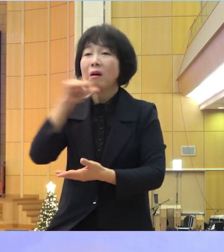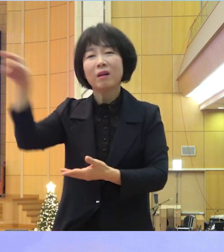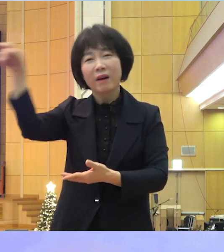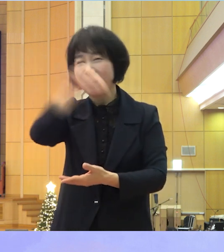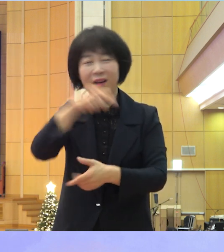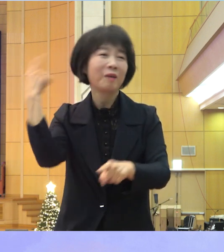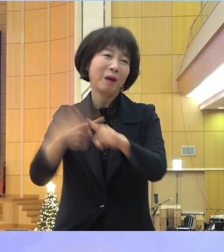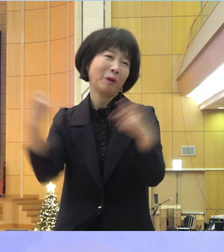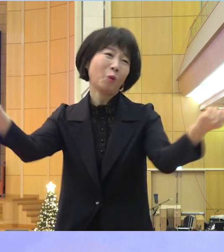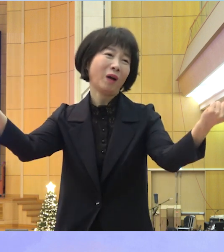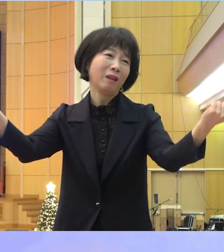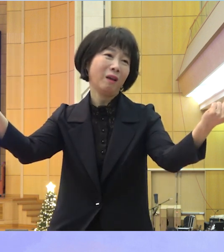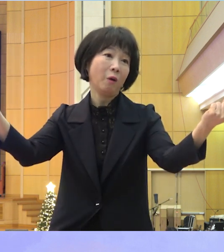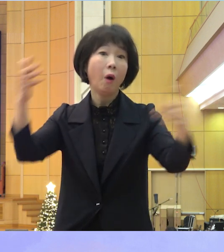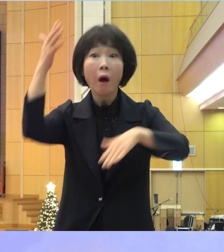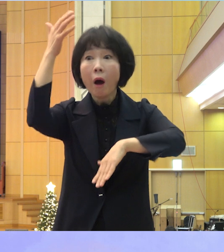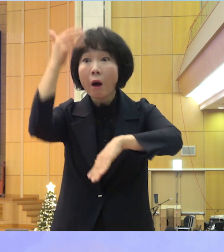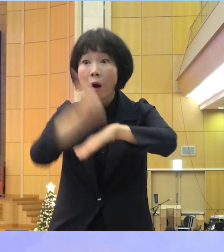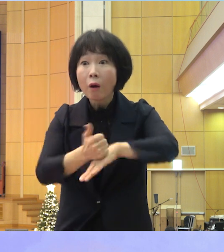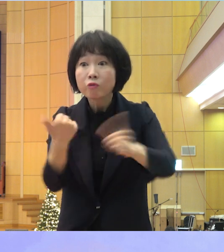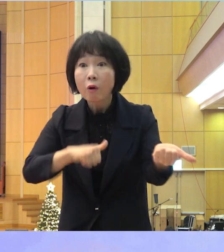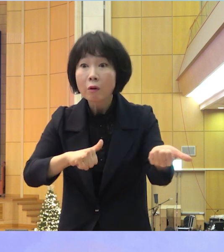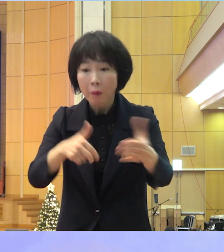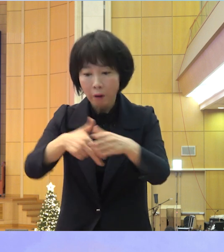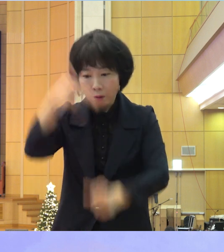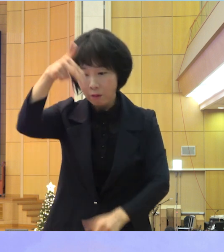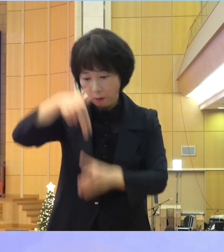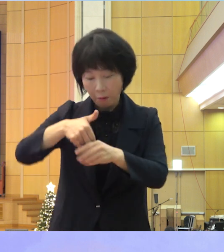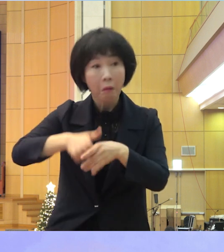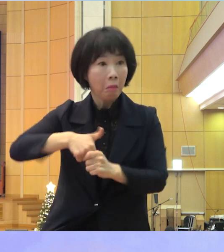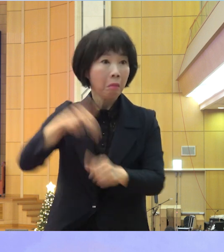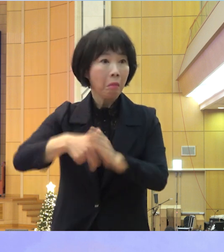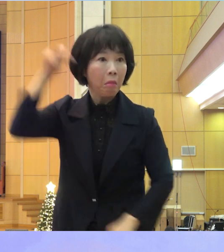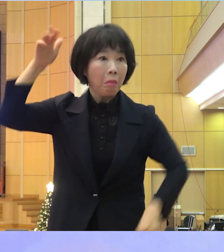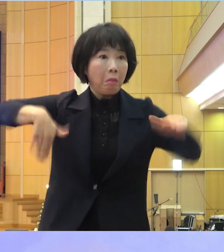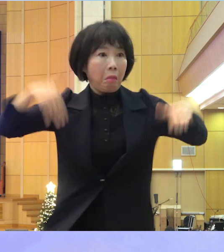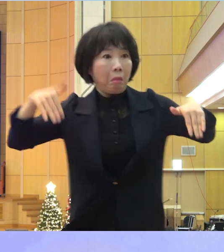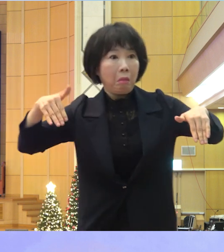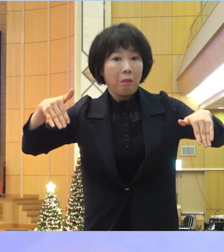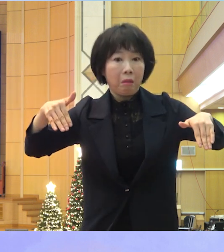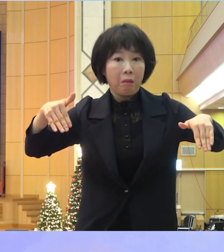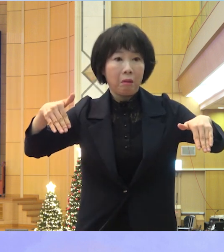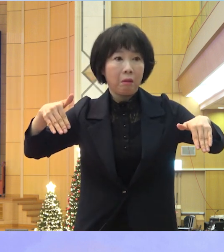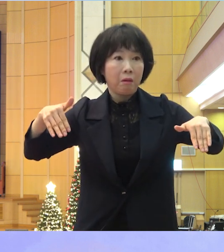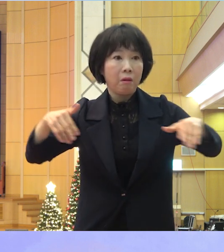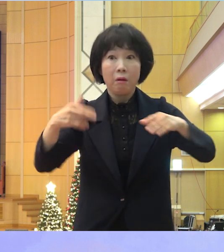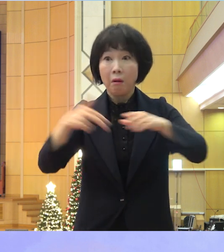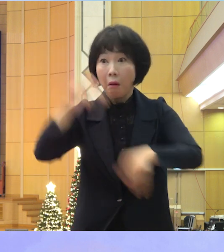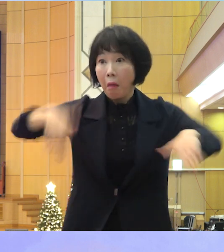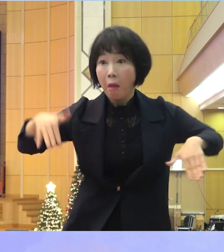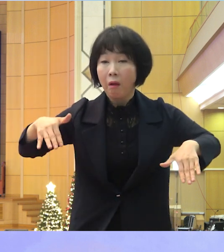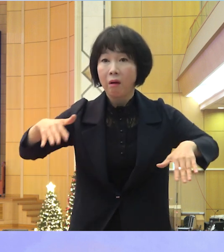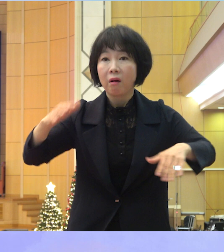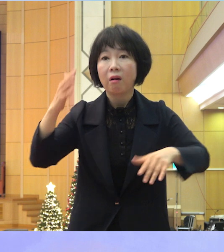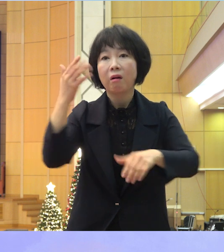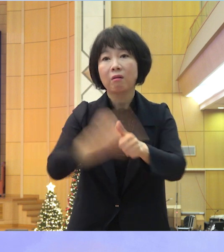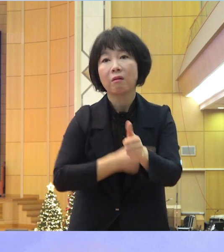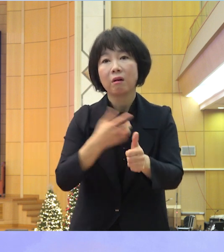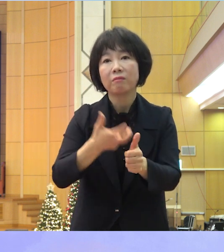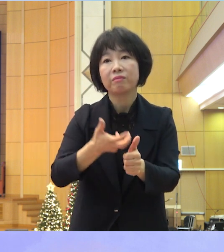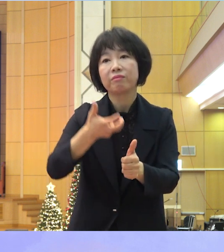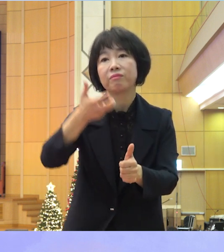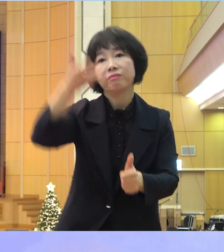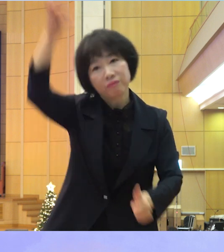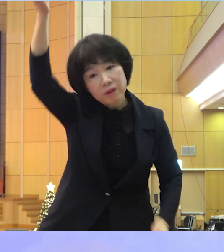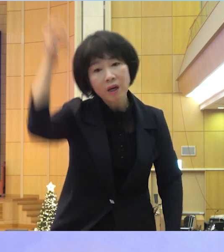둘이 일반이라는 게 죽고 나면 똑같다는 거예요. 흙 속에 눕고, 이 말은 무덤 속에 들어가고 그